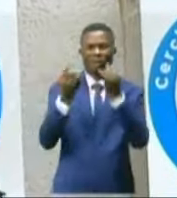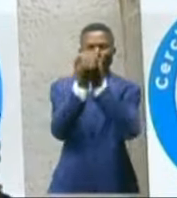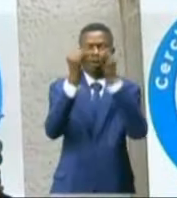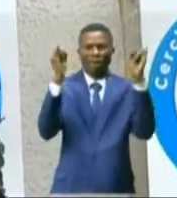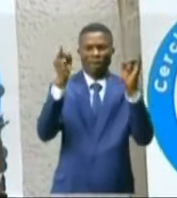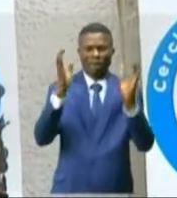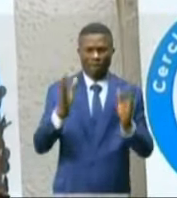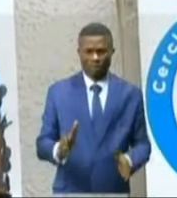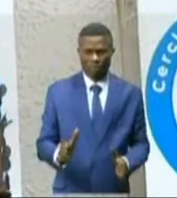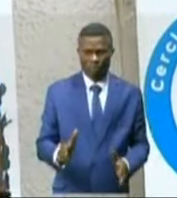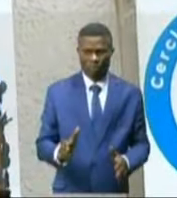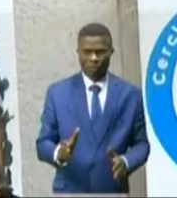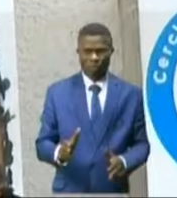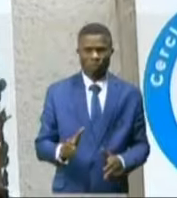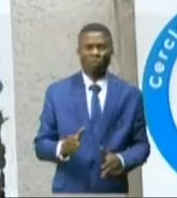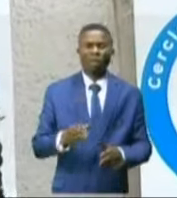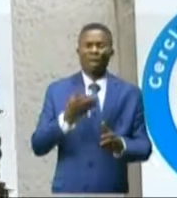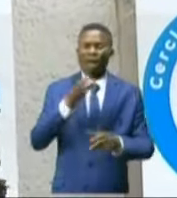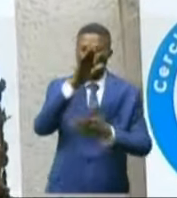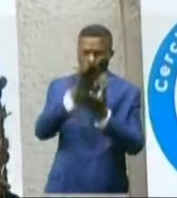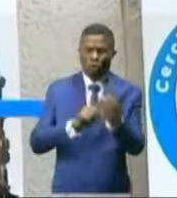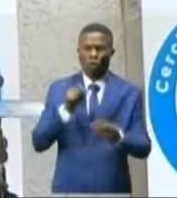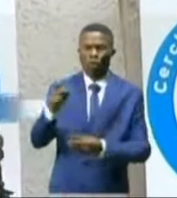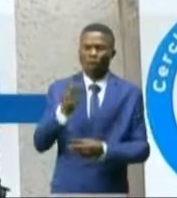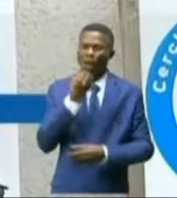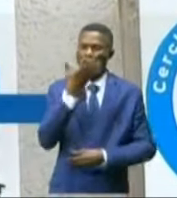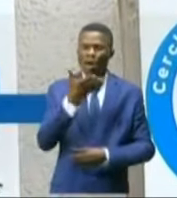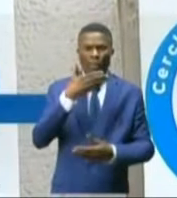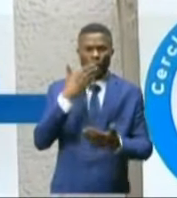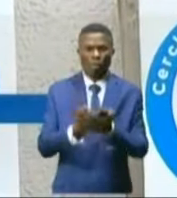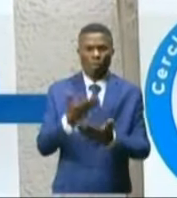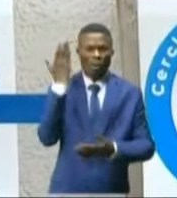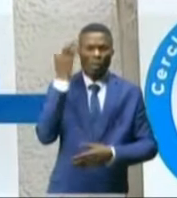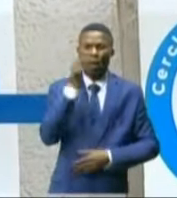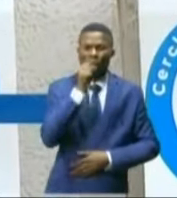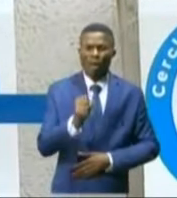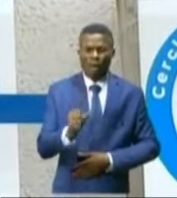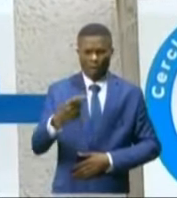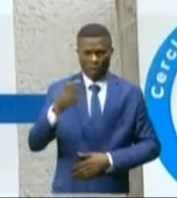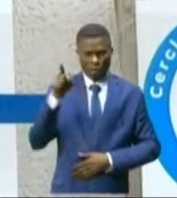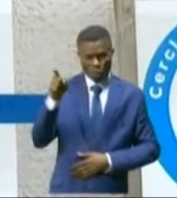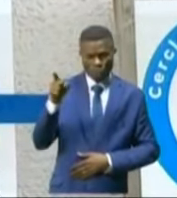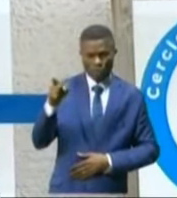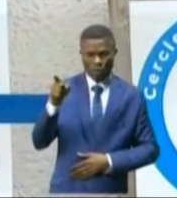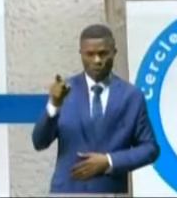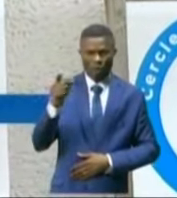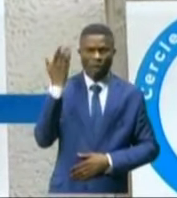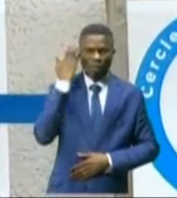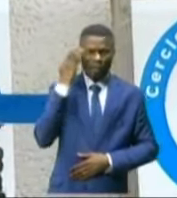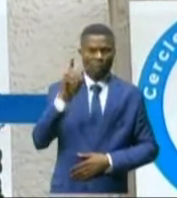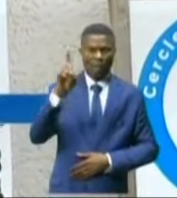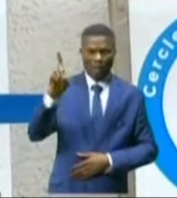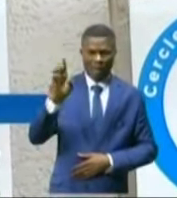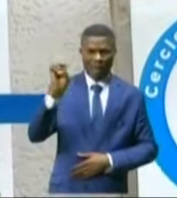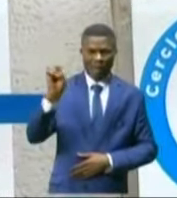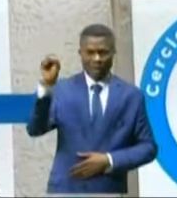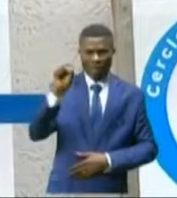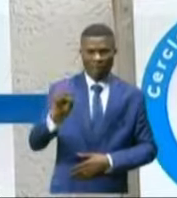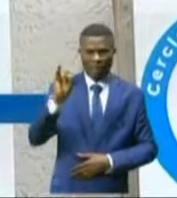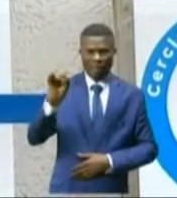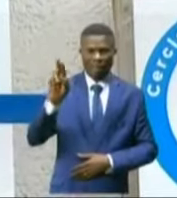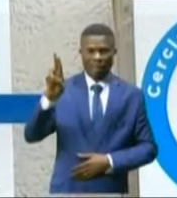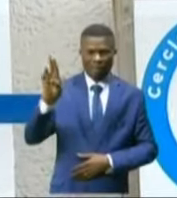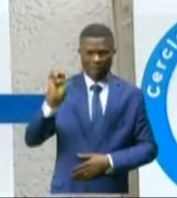Nous avons encore besoin de ce genre de modèle, dont mon grand-père, M. Désiré Victor Touluka, chez